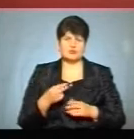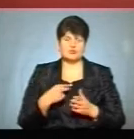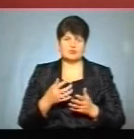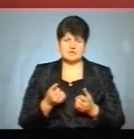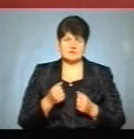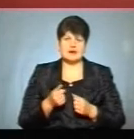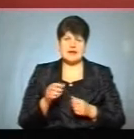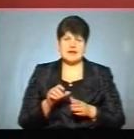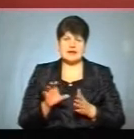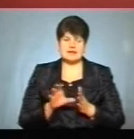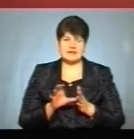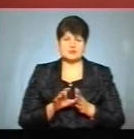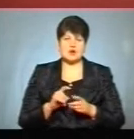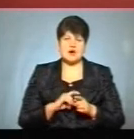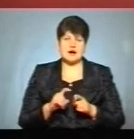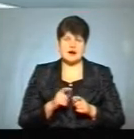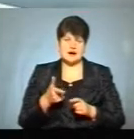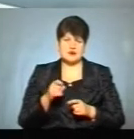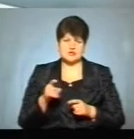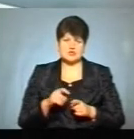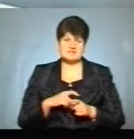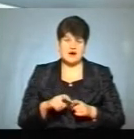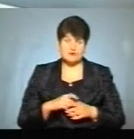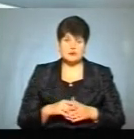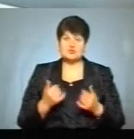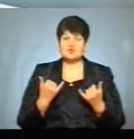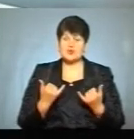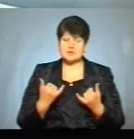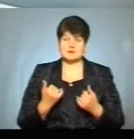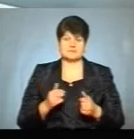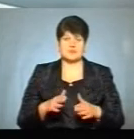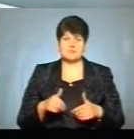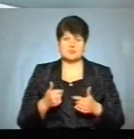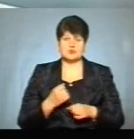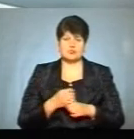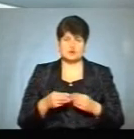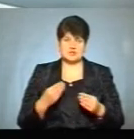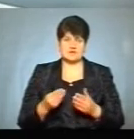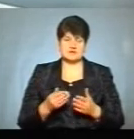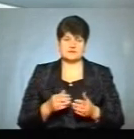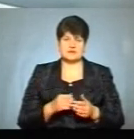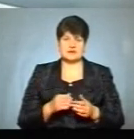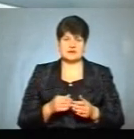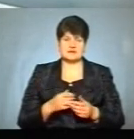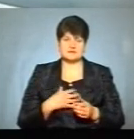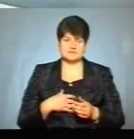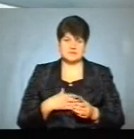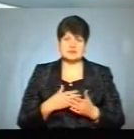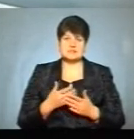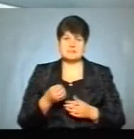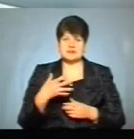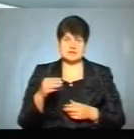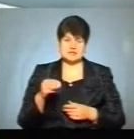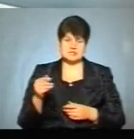електрогазозварювальник. Яка ситуація в нас зараз? Ну, сьогодні в нас пропозиція роботодавців, яка є, які вакансії, які актуальні, це 15 тисяч